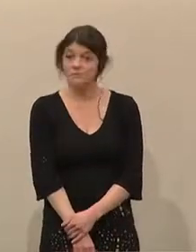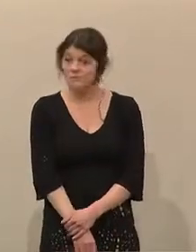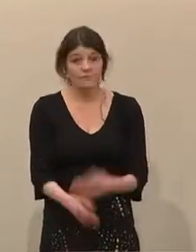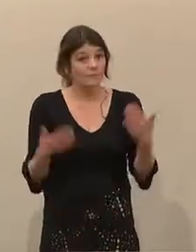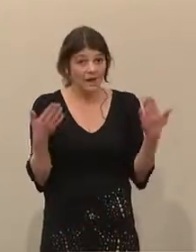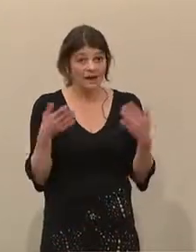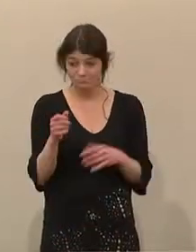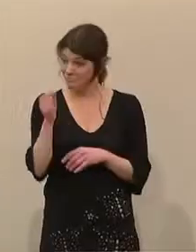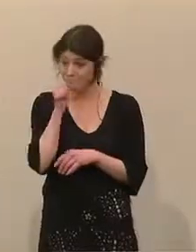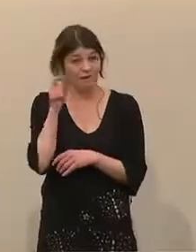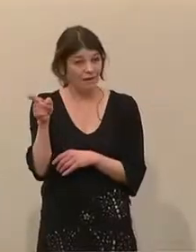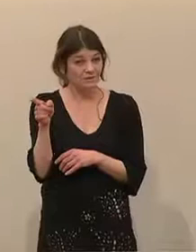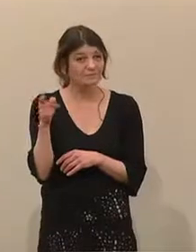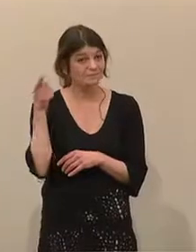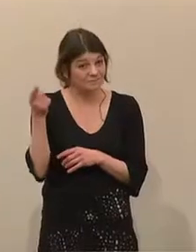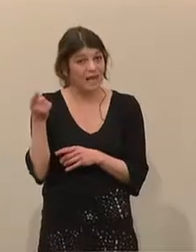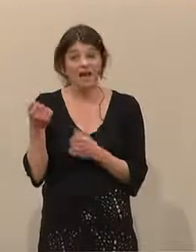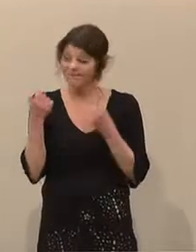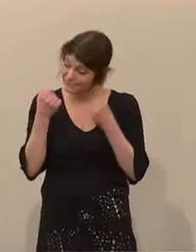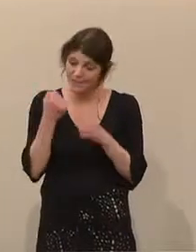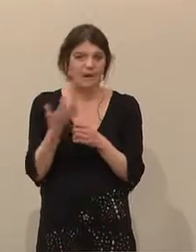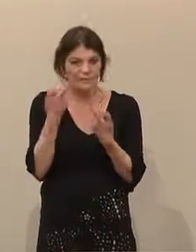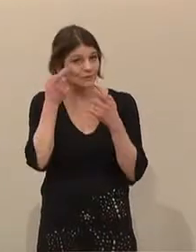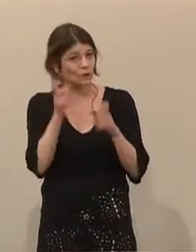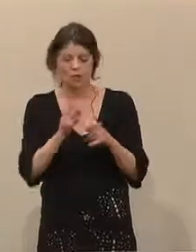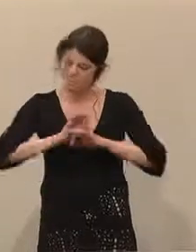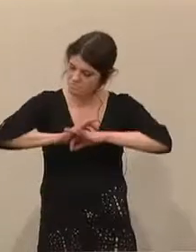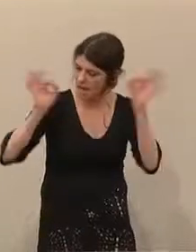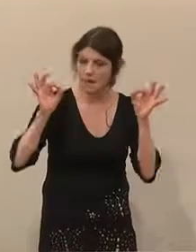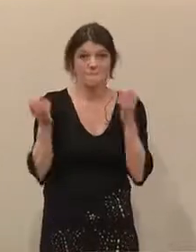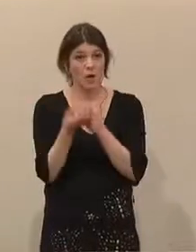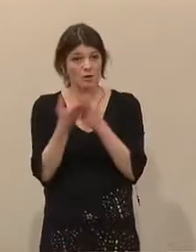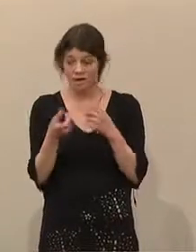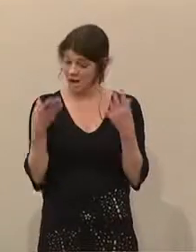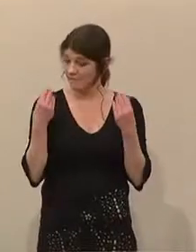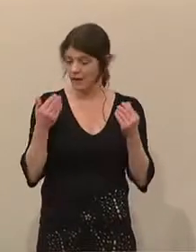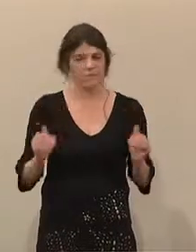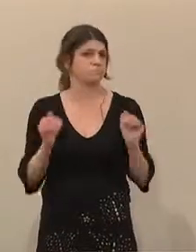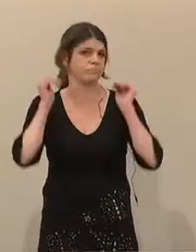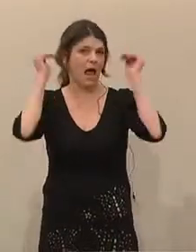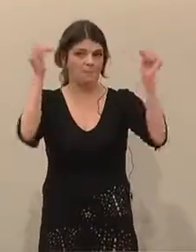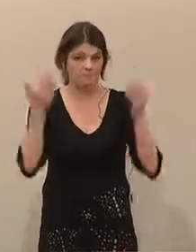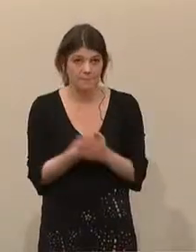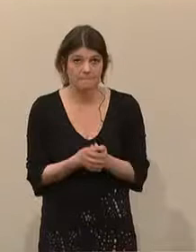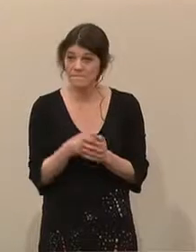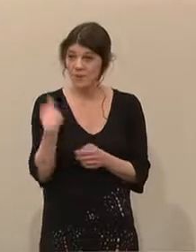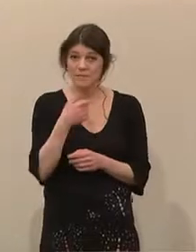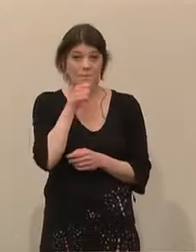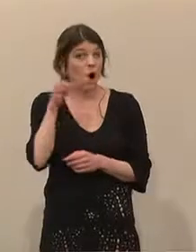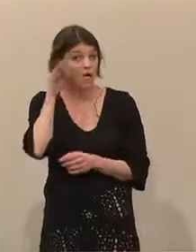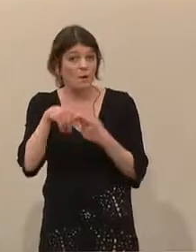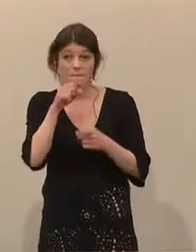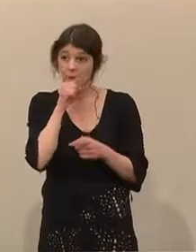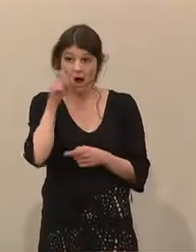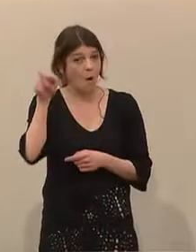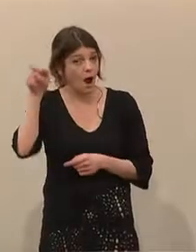Sie sichern die Versorgung mit großartigen Produkten, die sehr qualitativ sind. Unsere Bäuerinnen und Bauern müssen